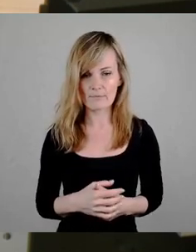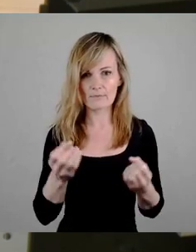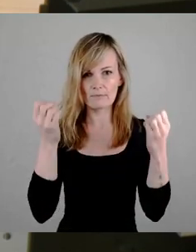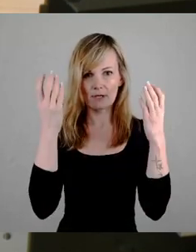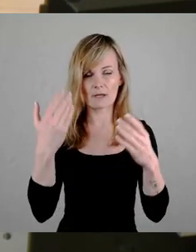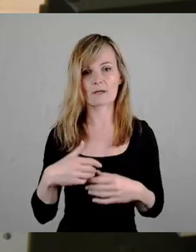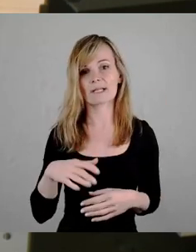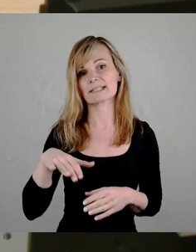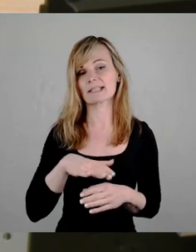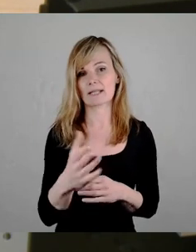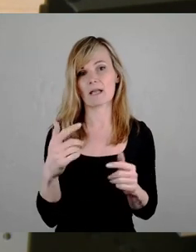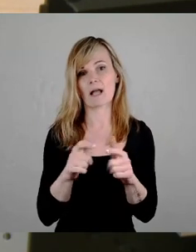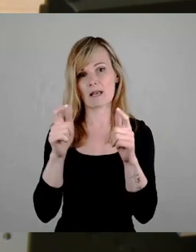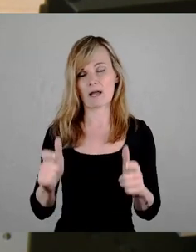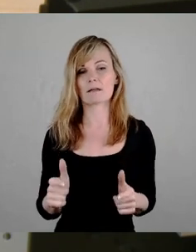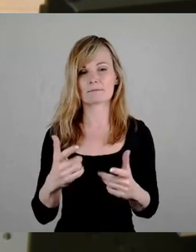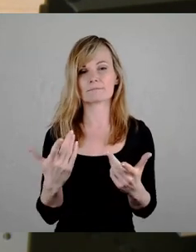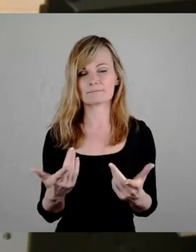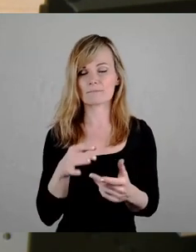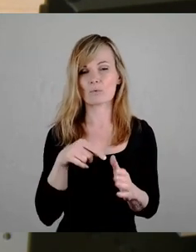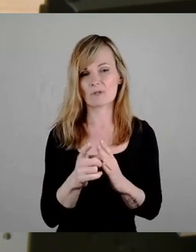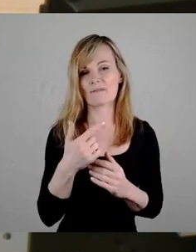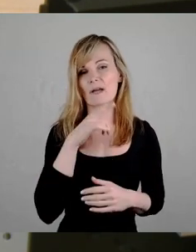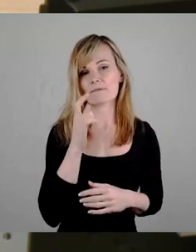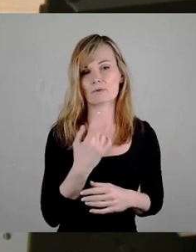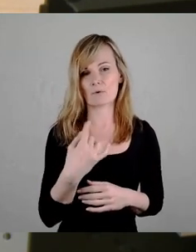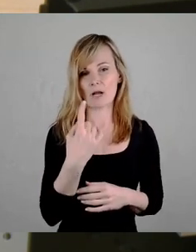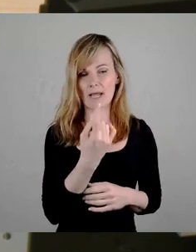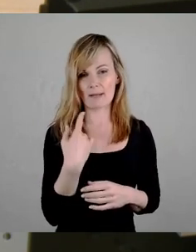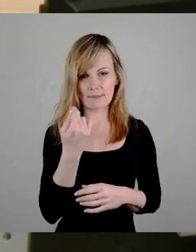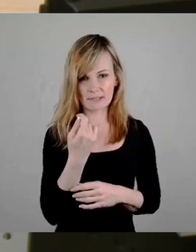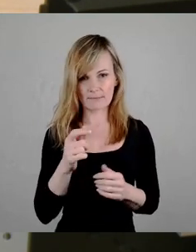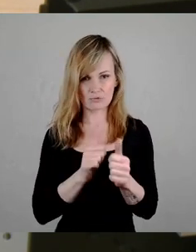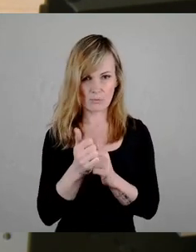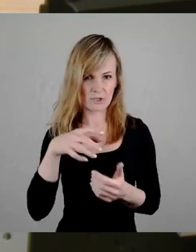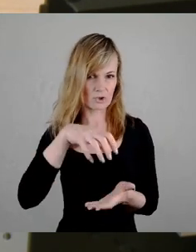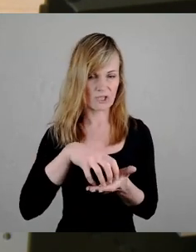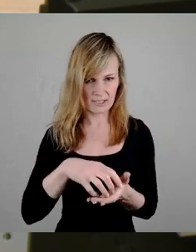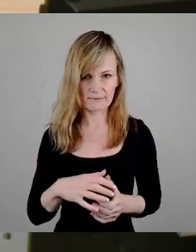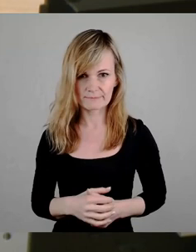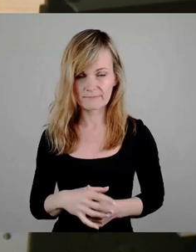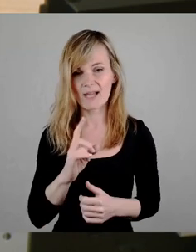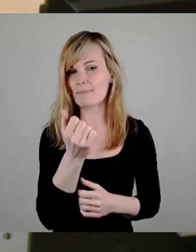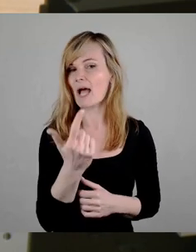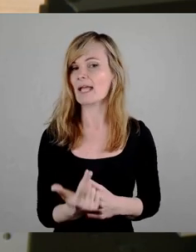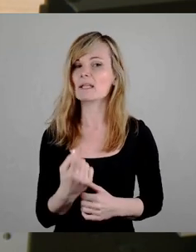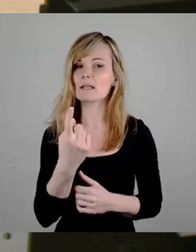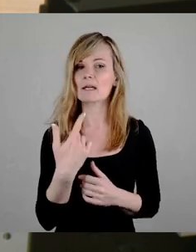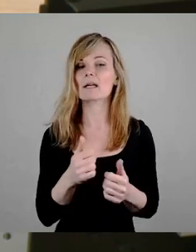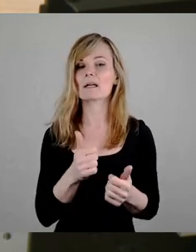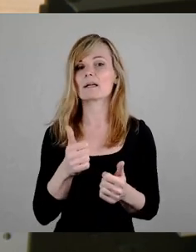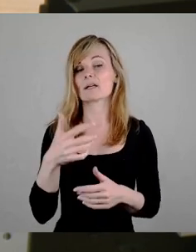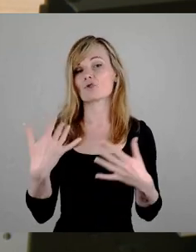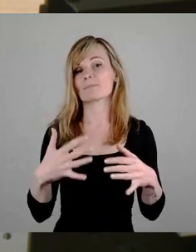Skateanlagen prinzipiell unter Verantwortung des Eigenbetriebes Sportstätten. Aber einige stehen als Spielplätze